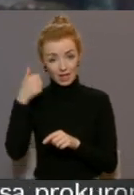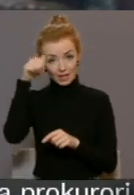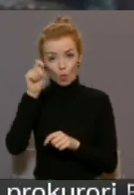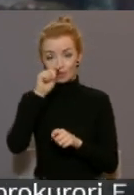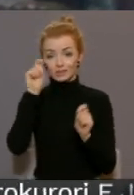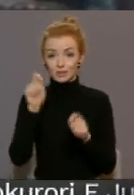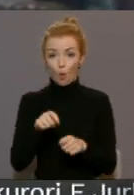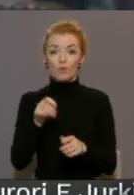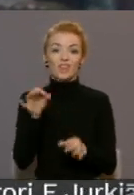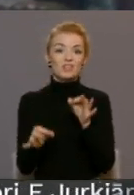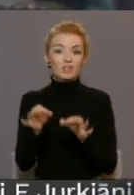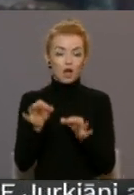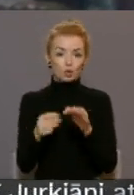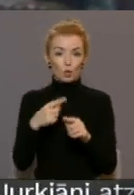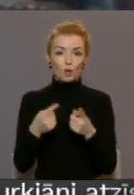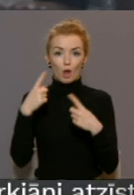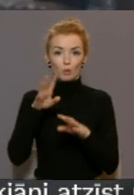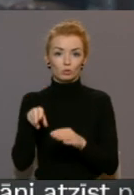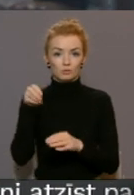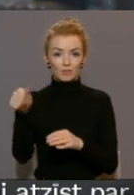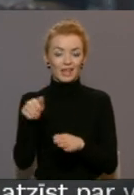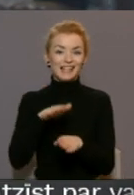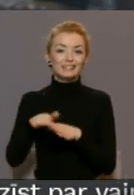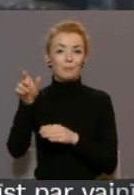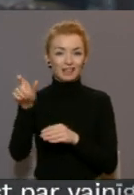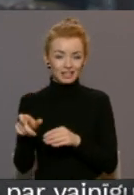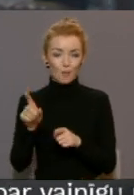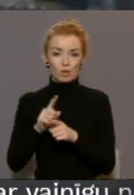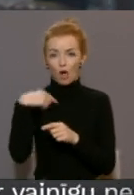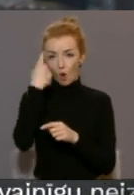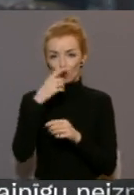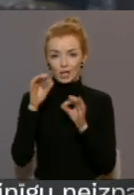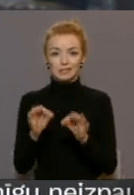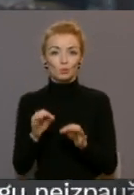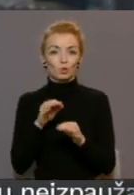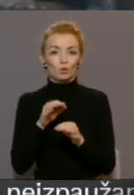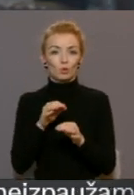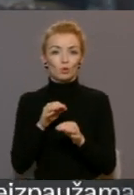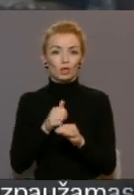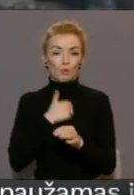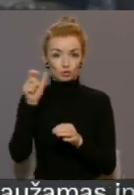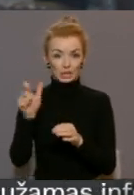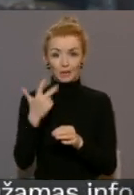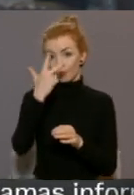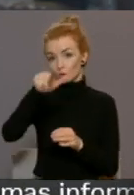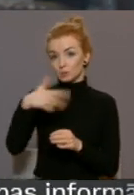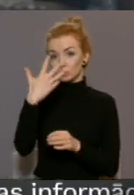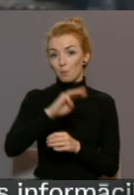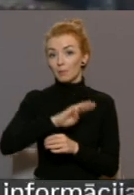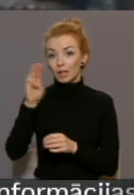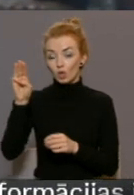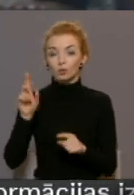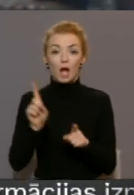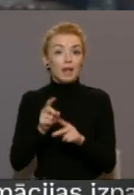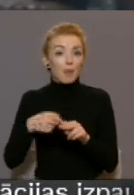zaudēja tiesākā valsts un šobrīd maksās izpildītājiem un autortiesību īpašniekiem 3,5 miljonus, tostarp